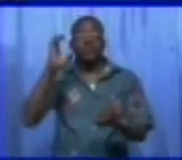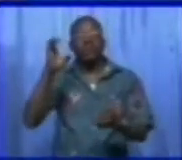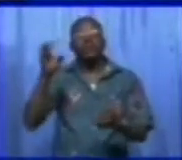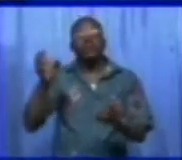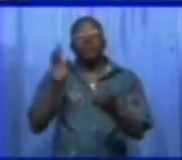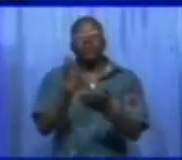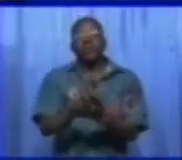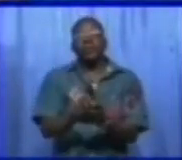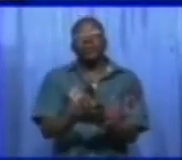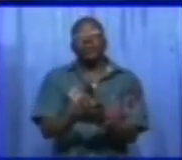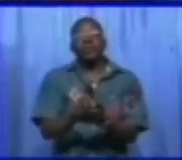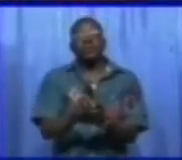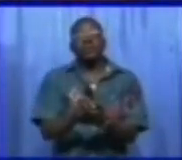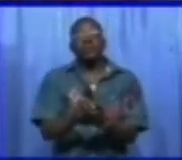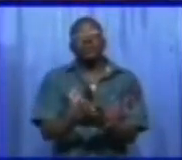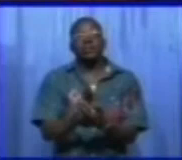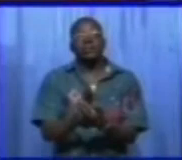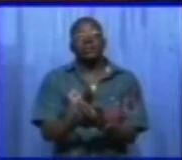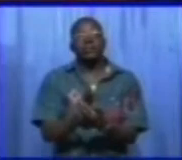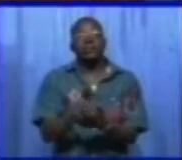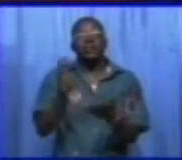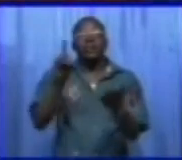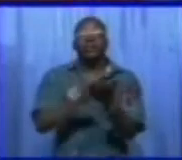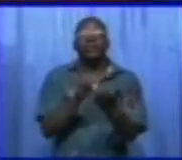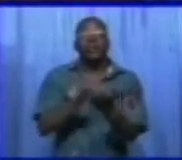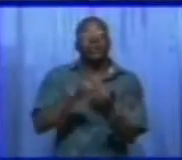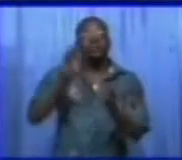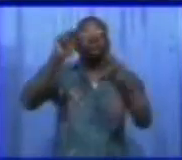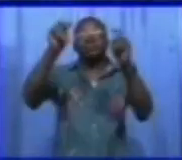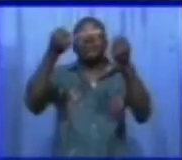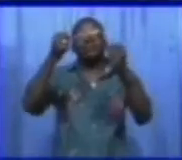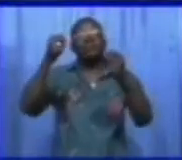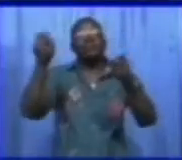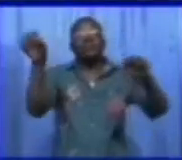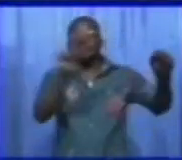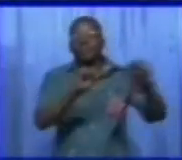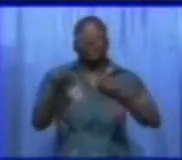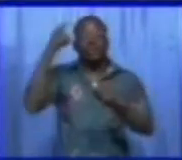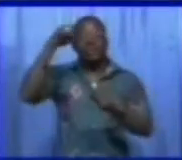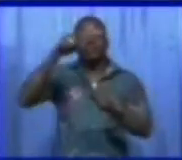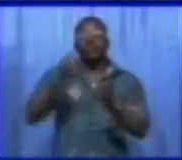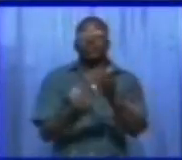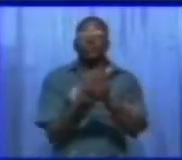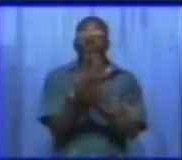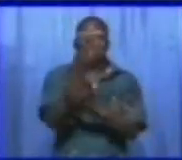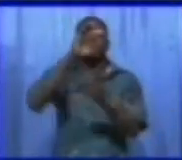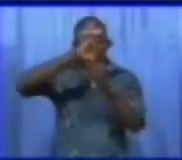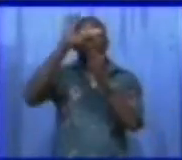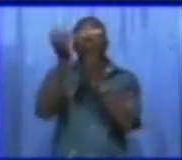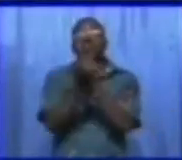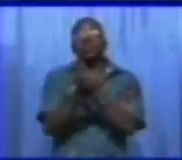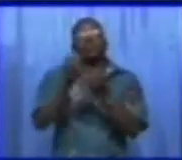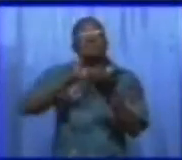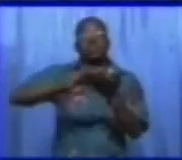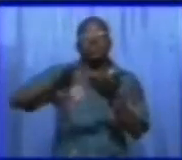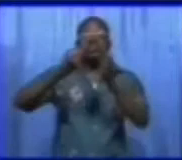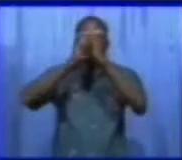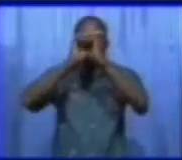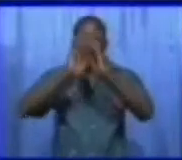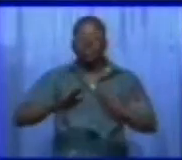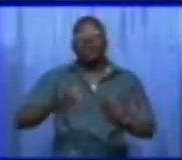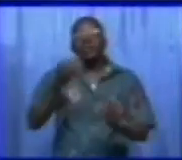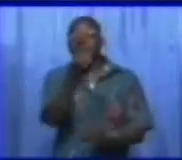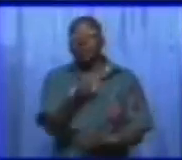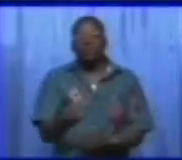Evelyne Dabiré. Ce document qui a pour titre « Stratégie nationale de promotion d'une culture de la tolérance et de la paix » est un outil